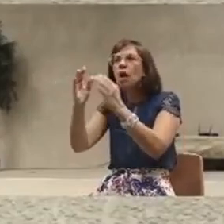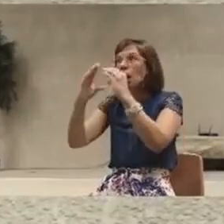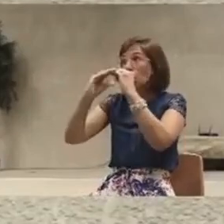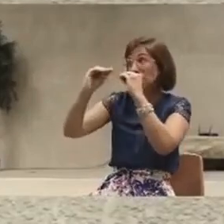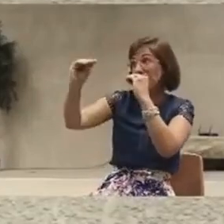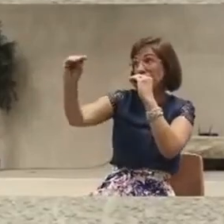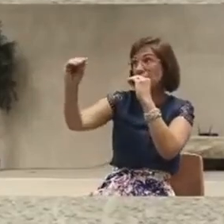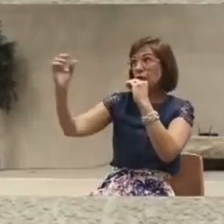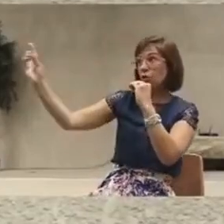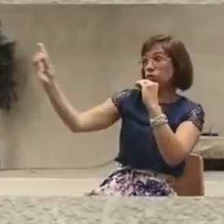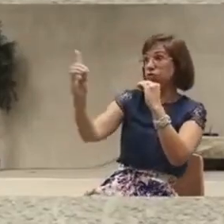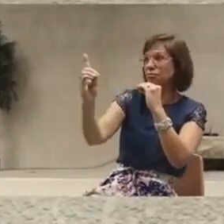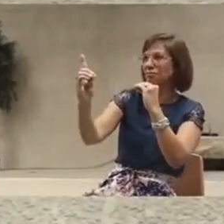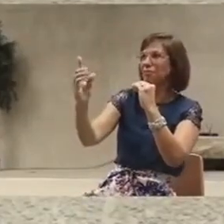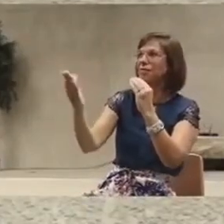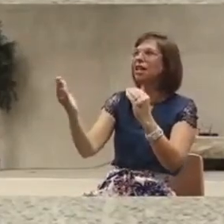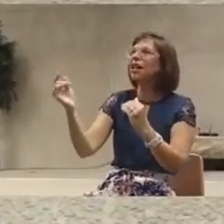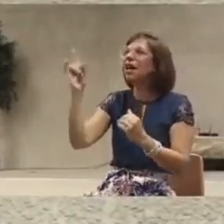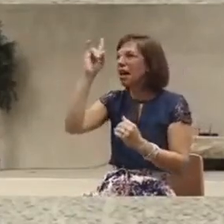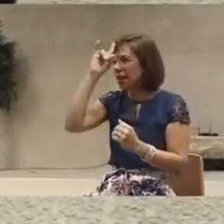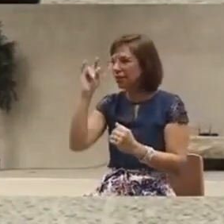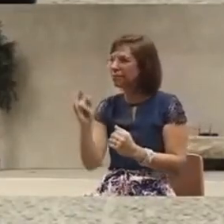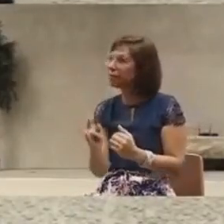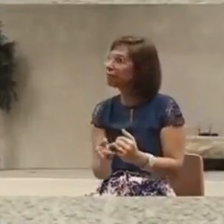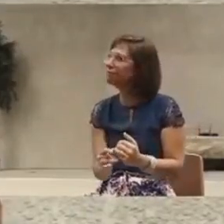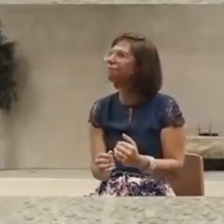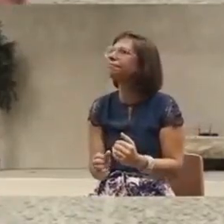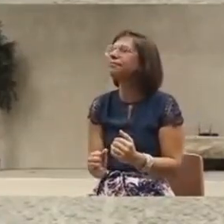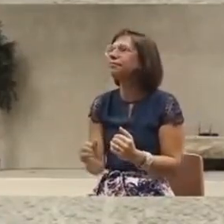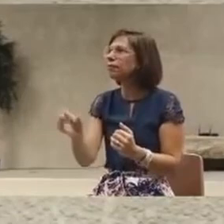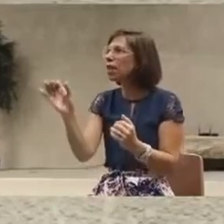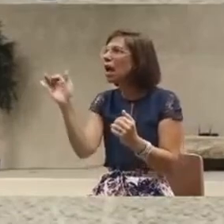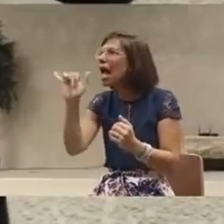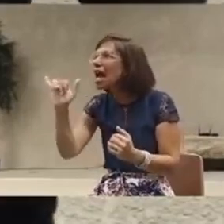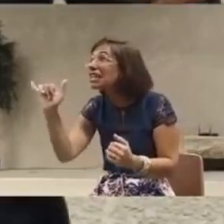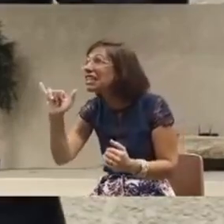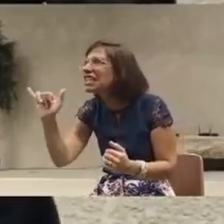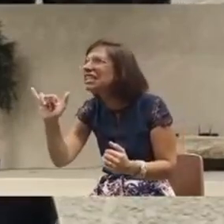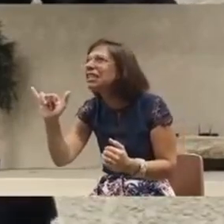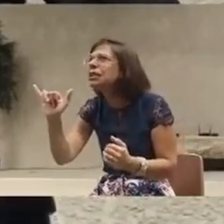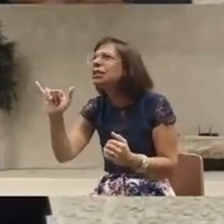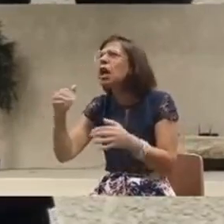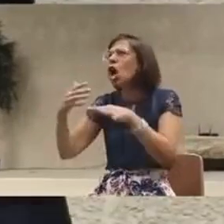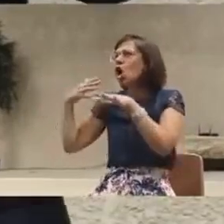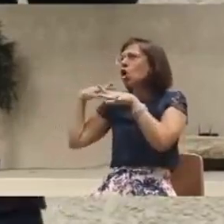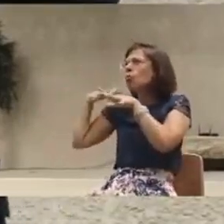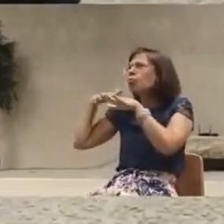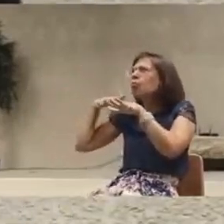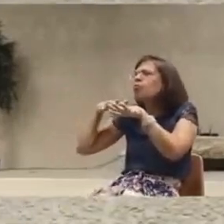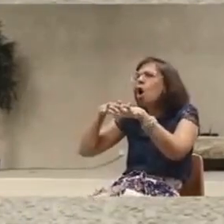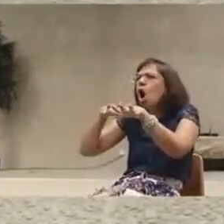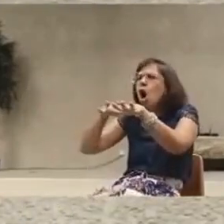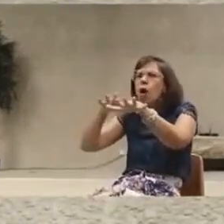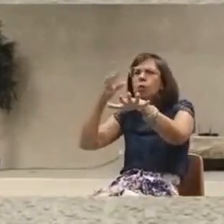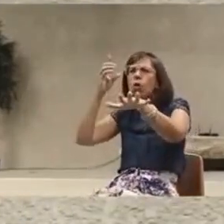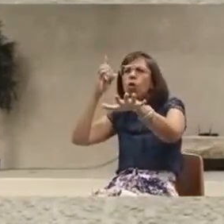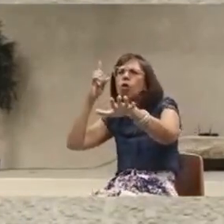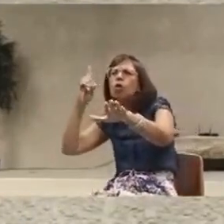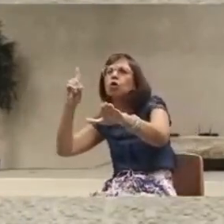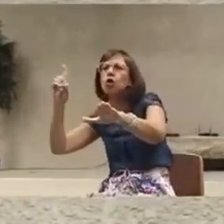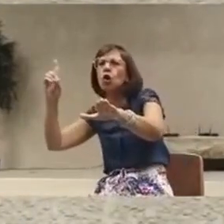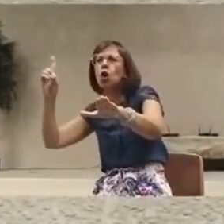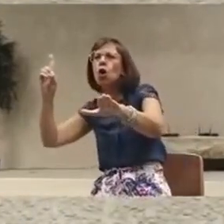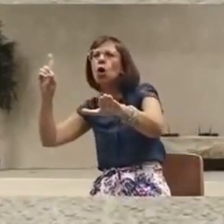L'Esprit de Dieu. Qui a amené le peuple d'Israël dans le désert? Alors que Pharaon dit, le désert